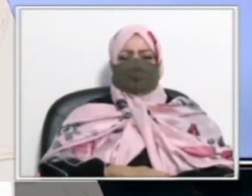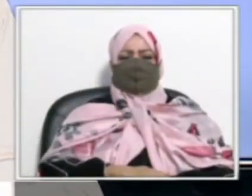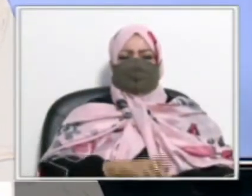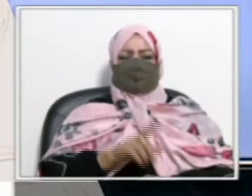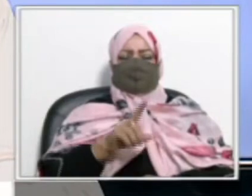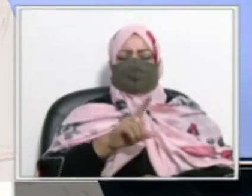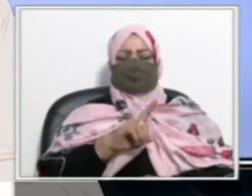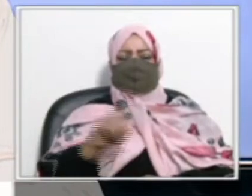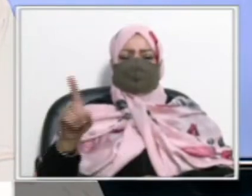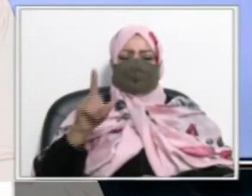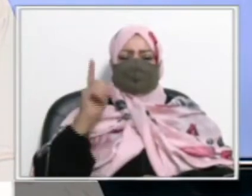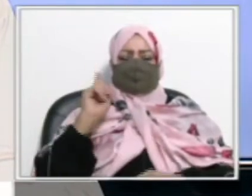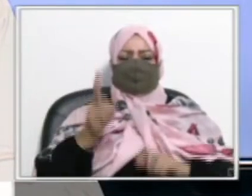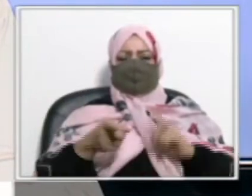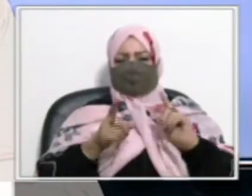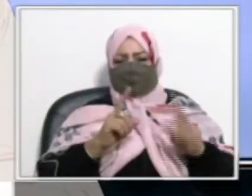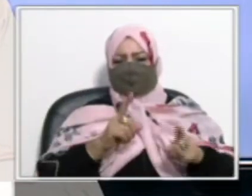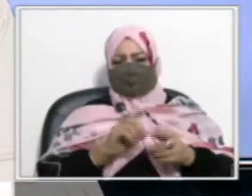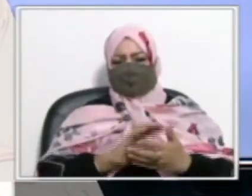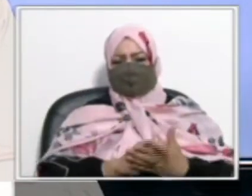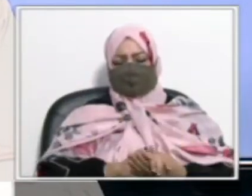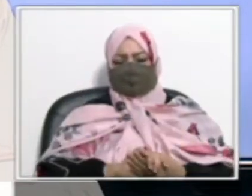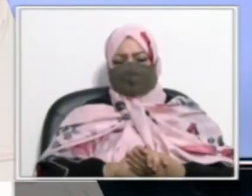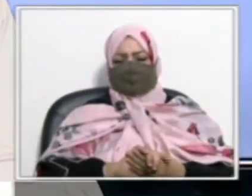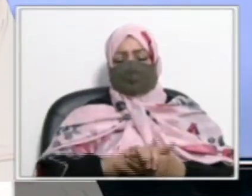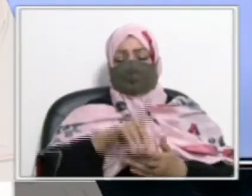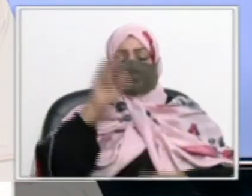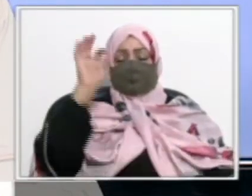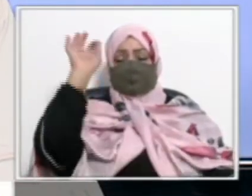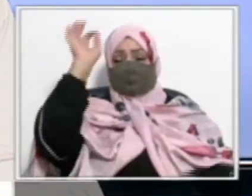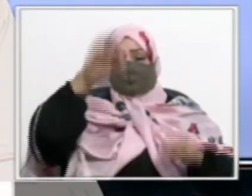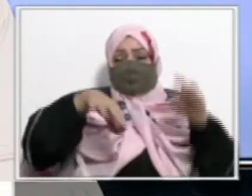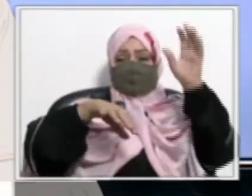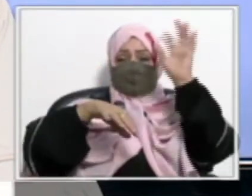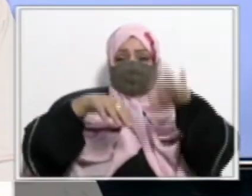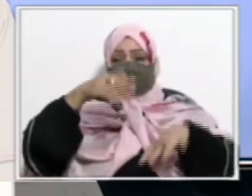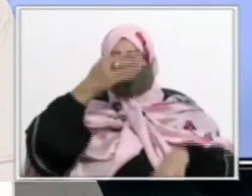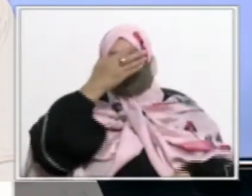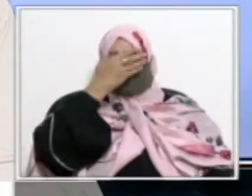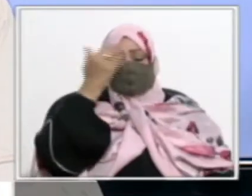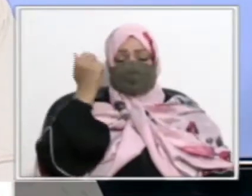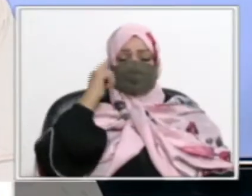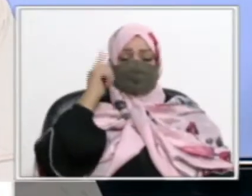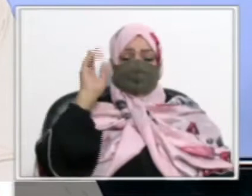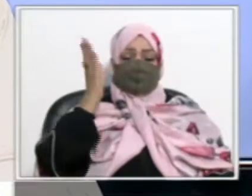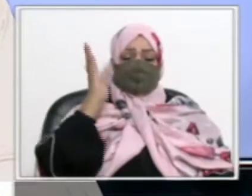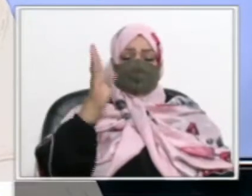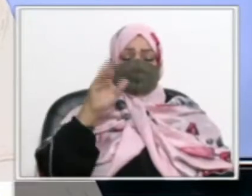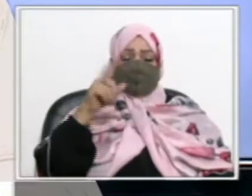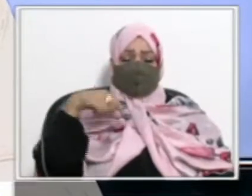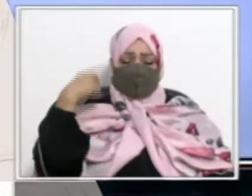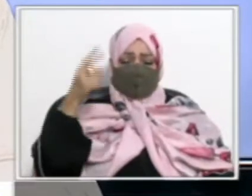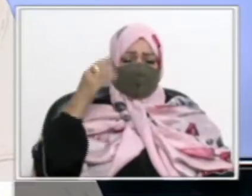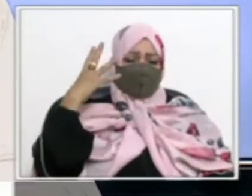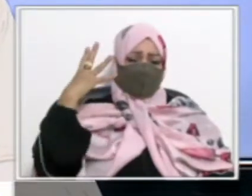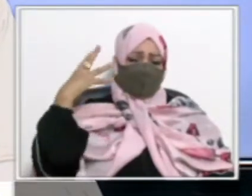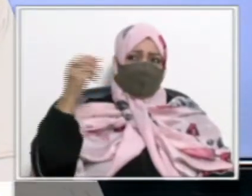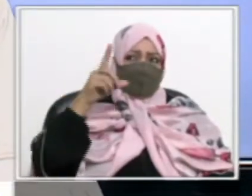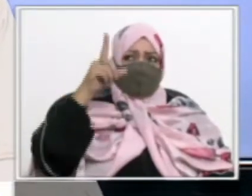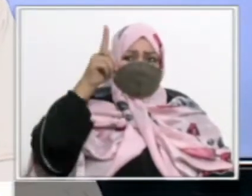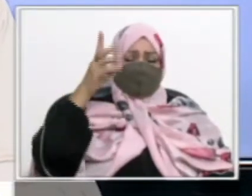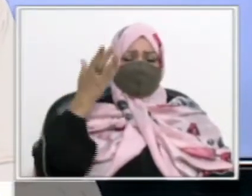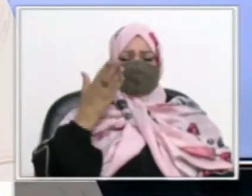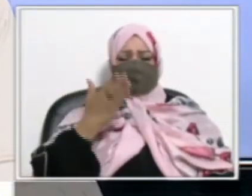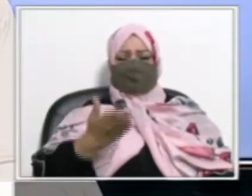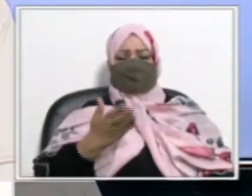الأمر. الآن مجرد تفتح يعني الفيس والله تفتح المواقع أن تجد هذه المناظر الخليعة